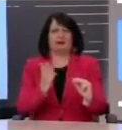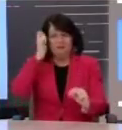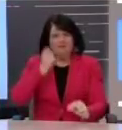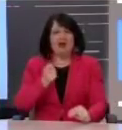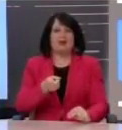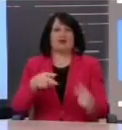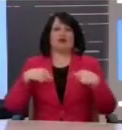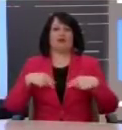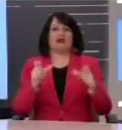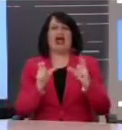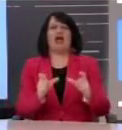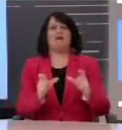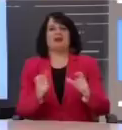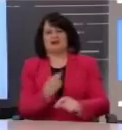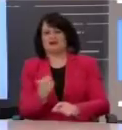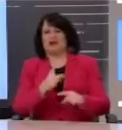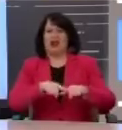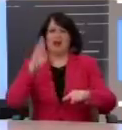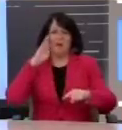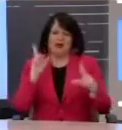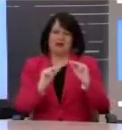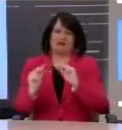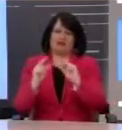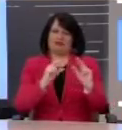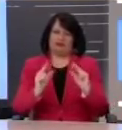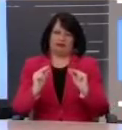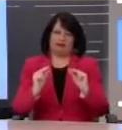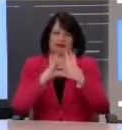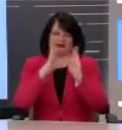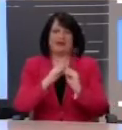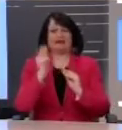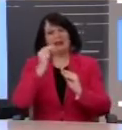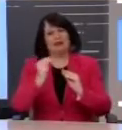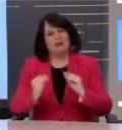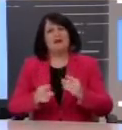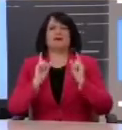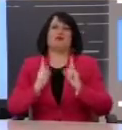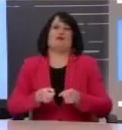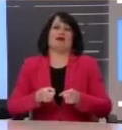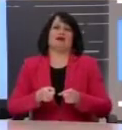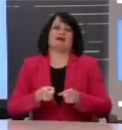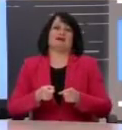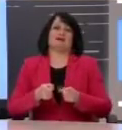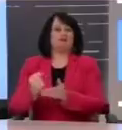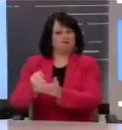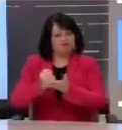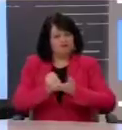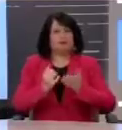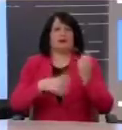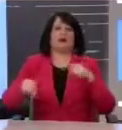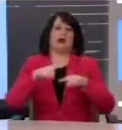επαφές των Υπουργών Άμυνας των δύο χωρών. Και σε αυτό το πλαίσιο βασίστηκε και η απόφαση για υποστήριξη της